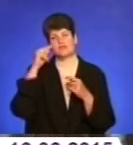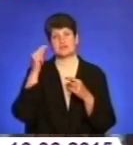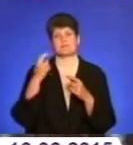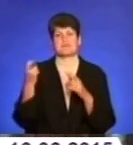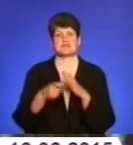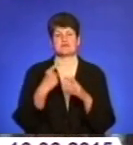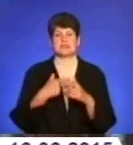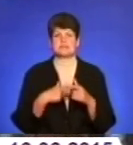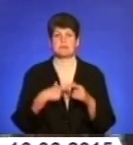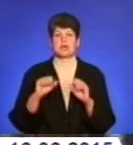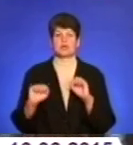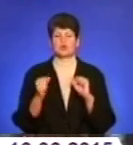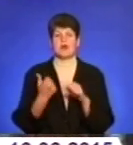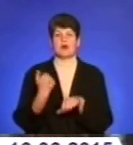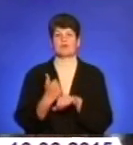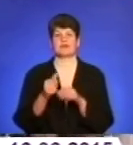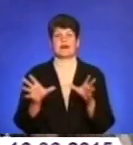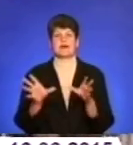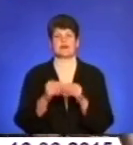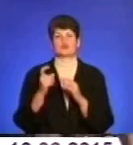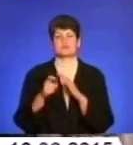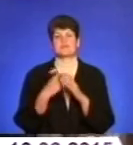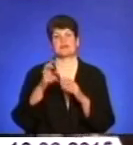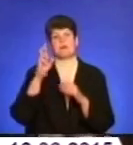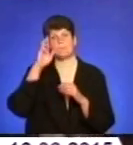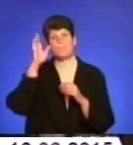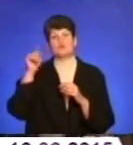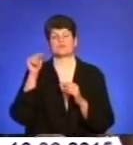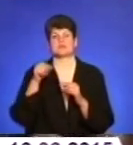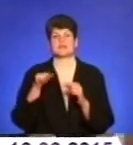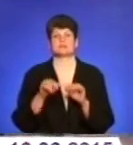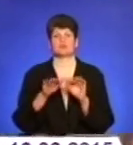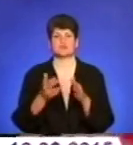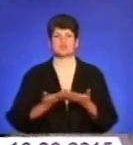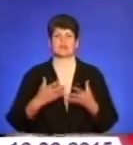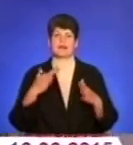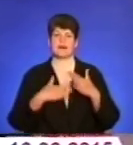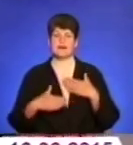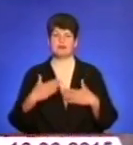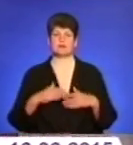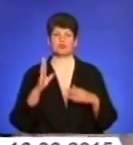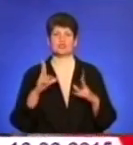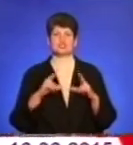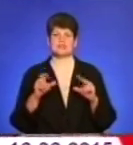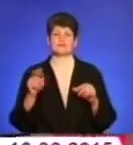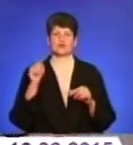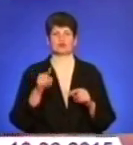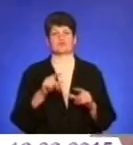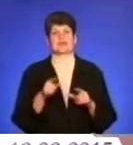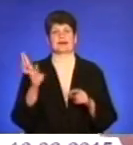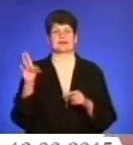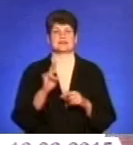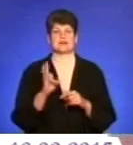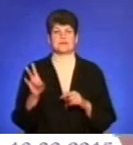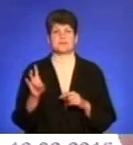себе, своїх друзів, а найголовніше – разом пізнати Бога, щоб у такий спосіб жити радісно, бути щасливим від того, що вони християни.